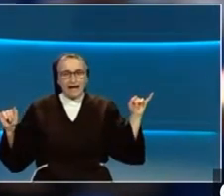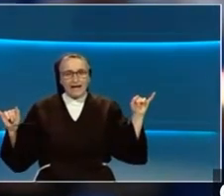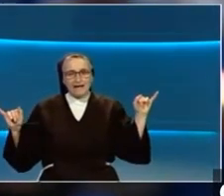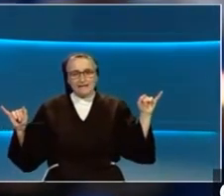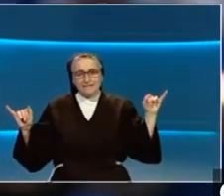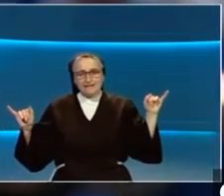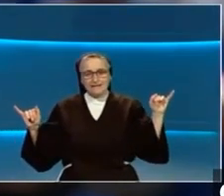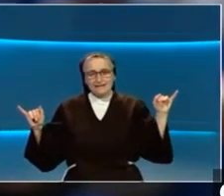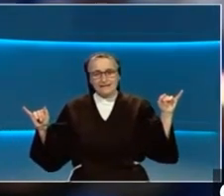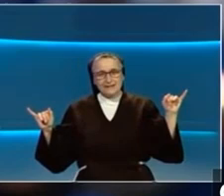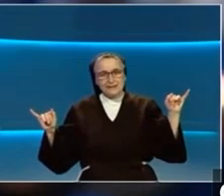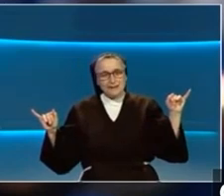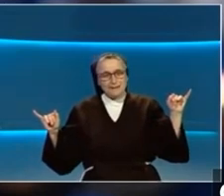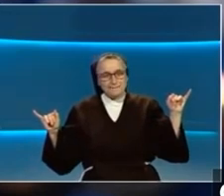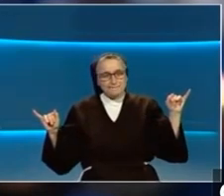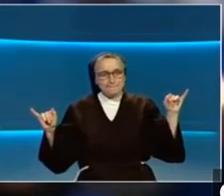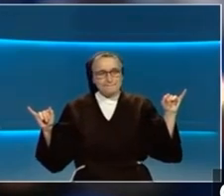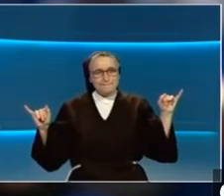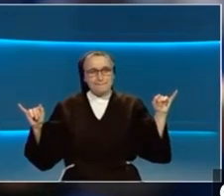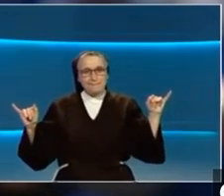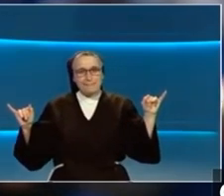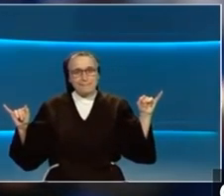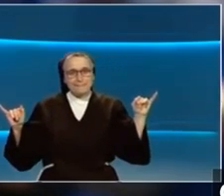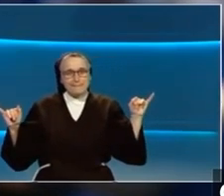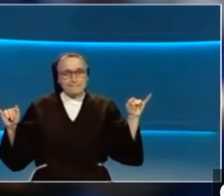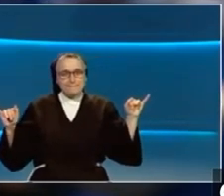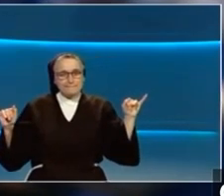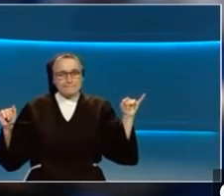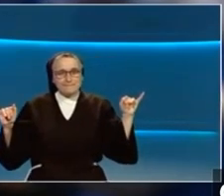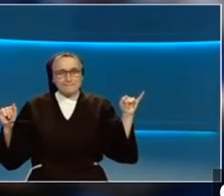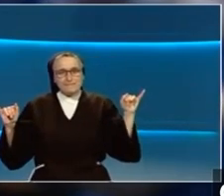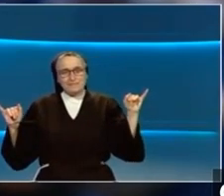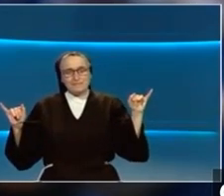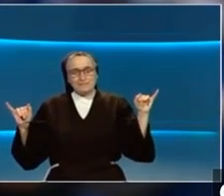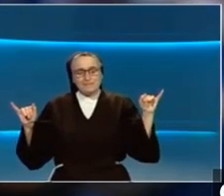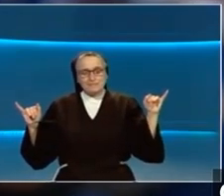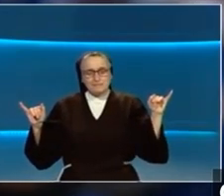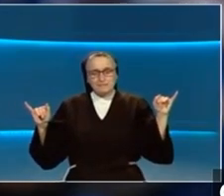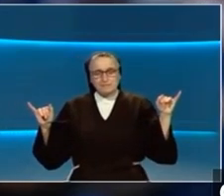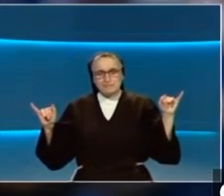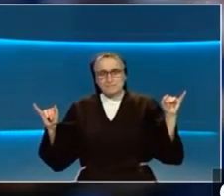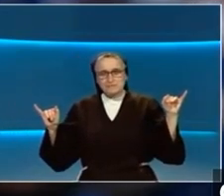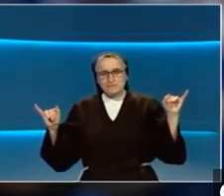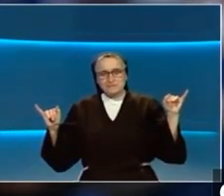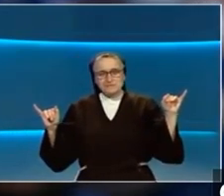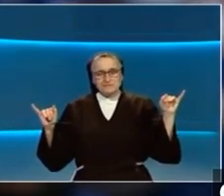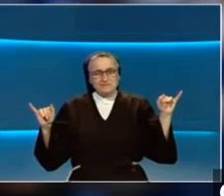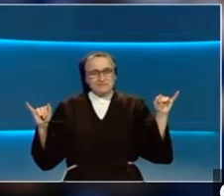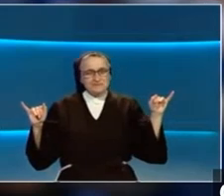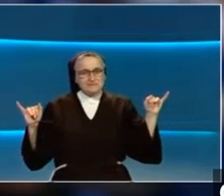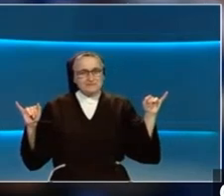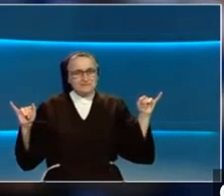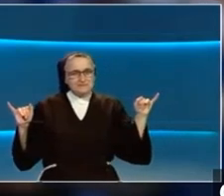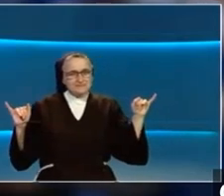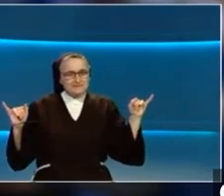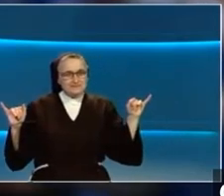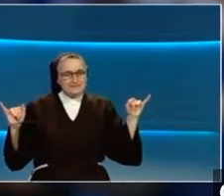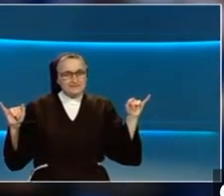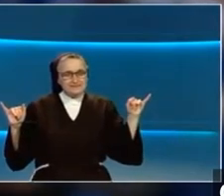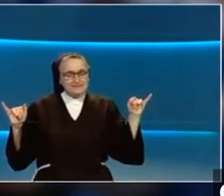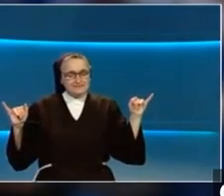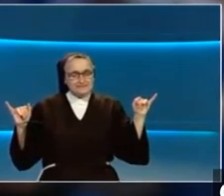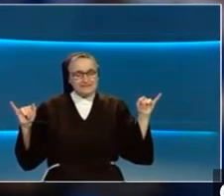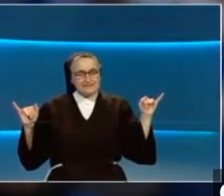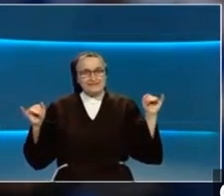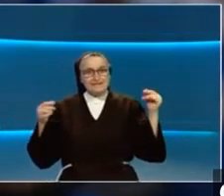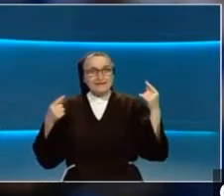destruendam, in deficiens perseveret. et